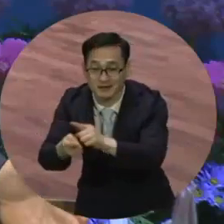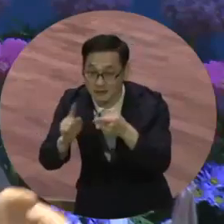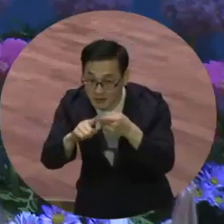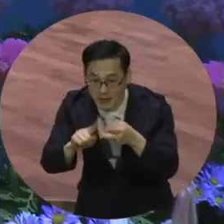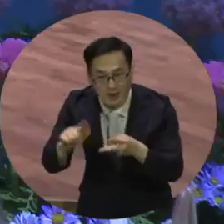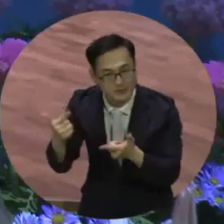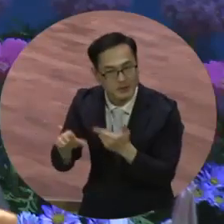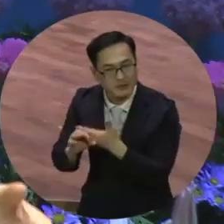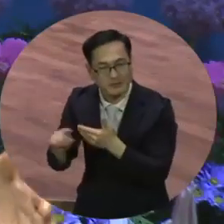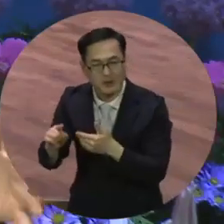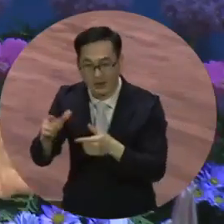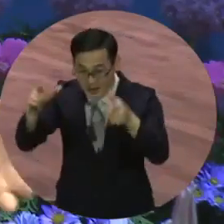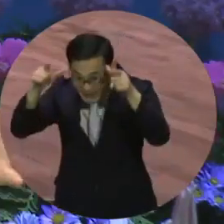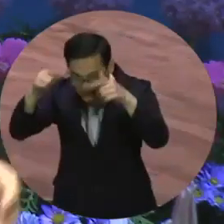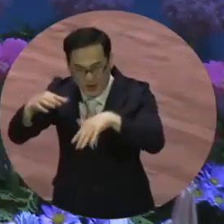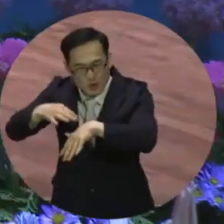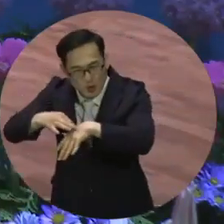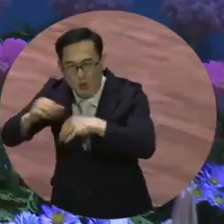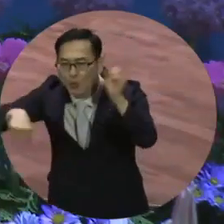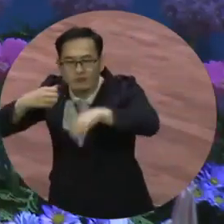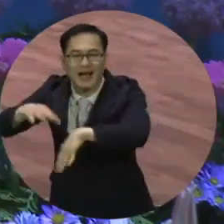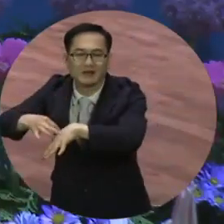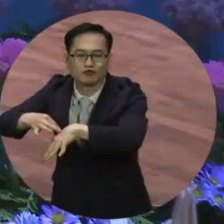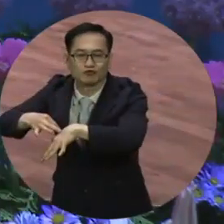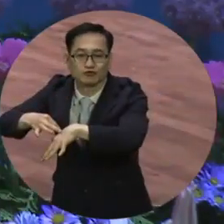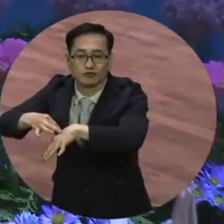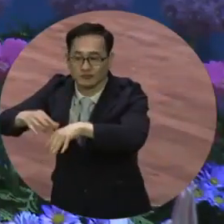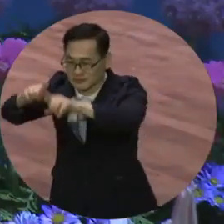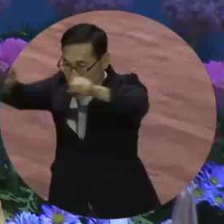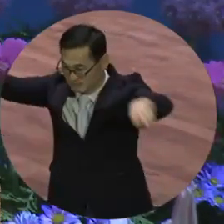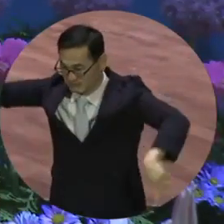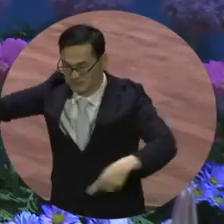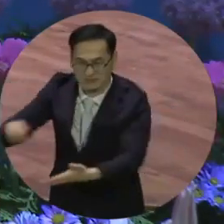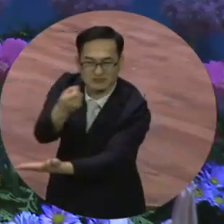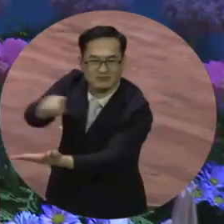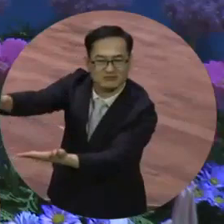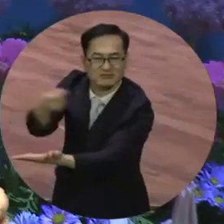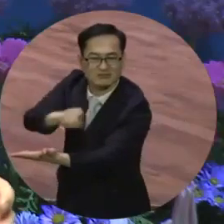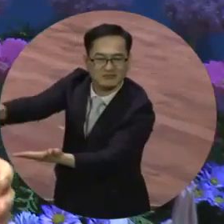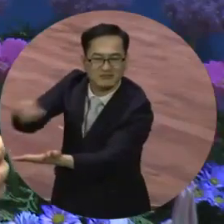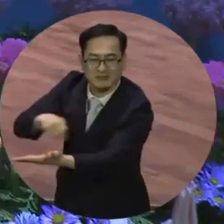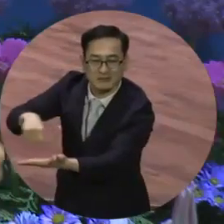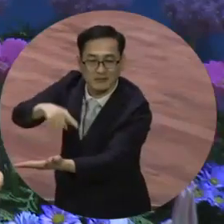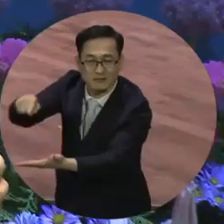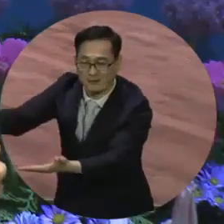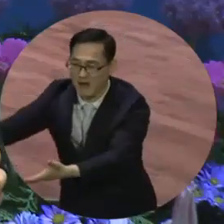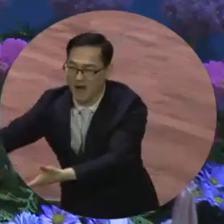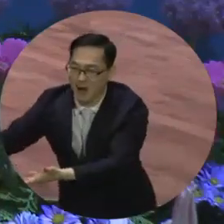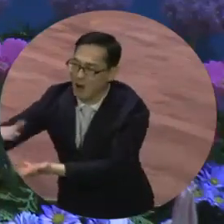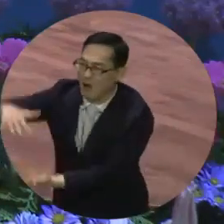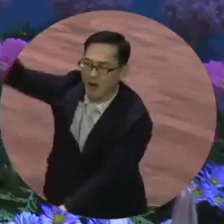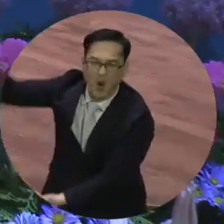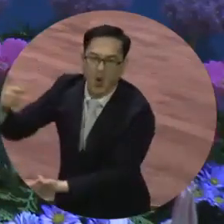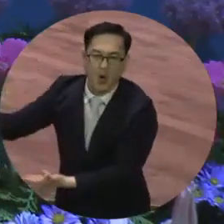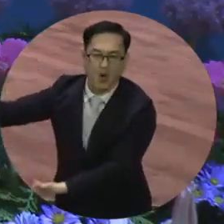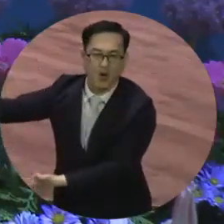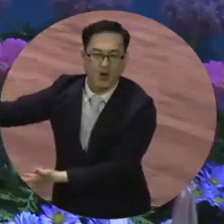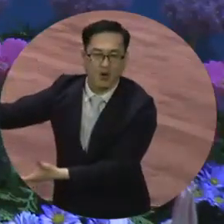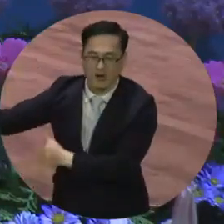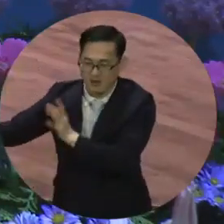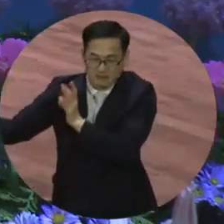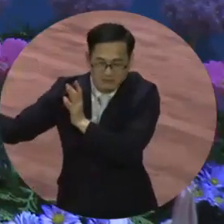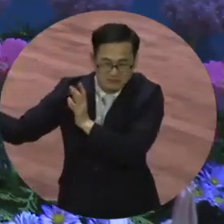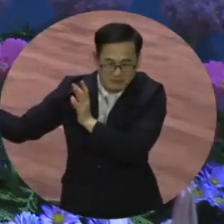로마서 16장이 엄청난 분량이에요. 그때는 강도들도 많고 도둑도 많았기 때문에 뭘